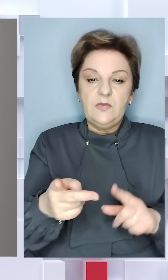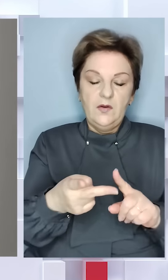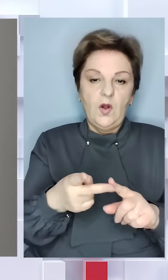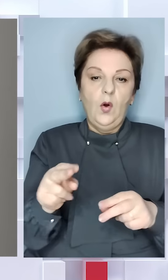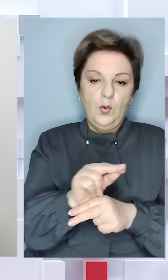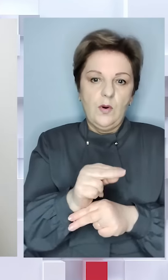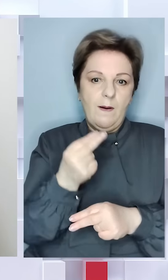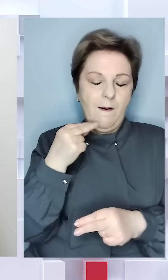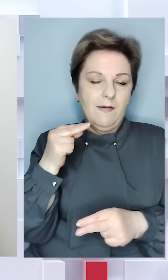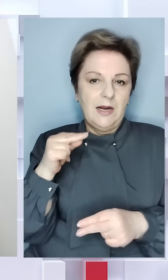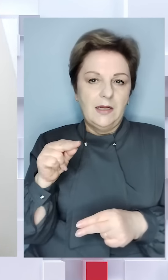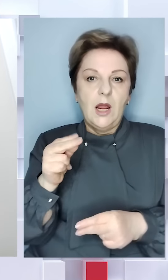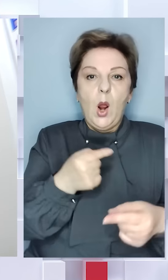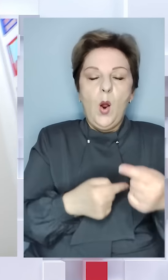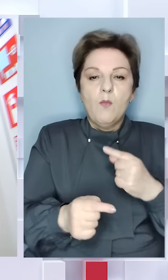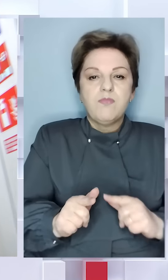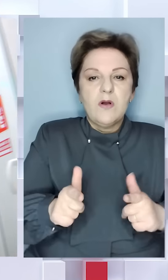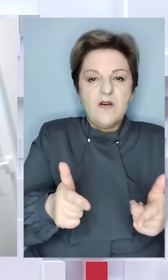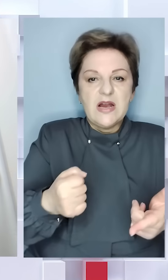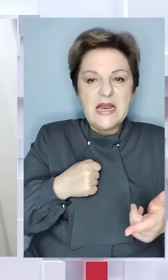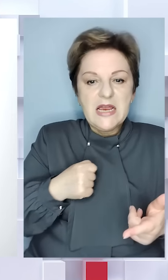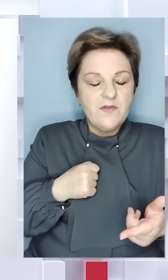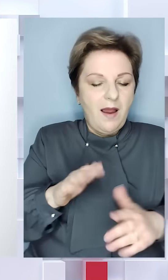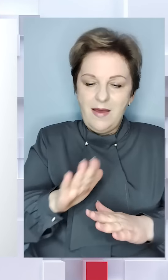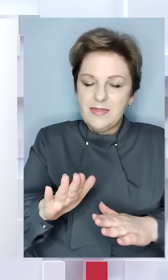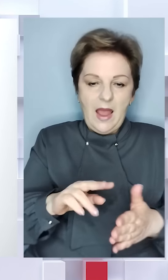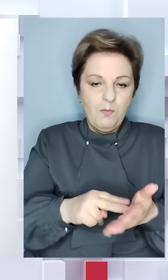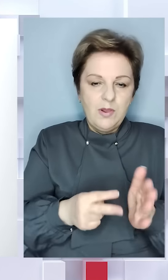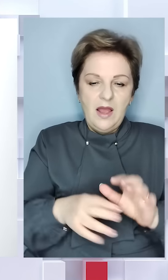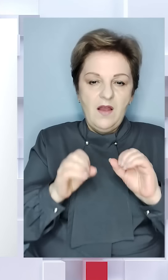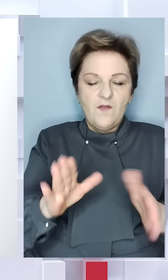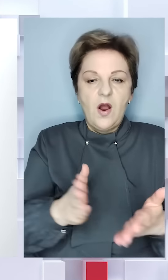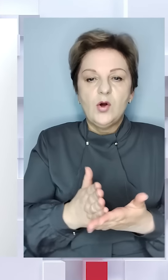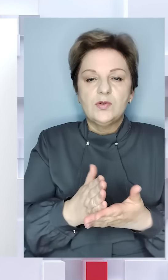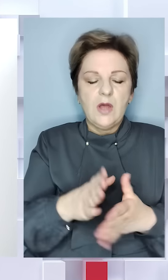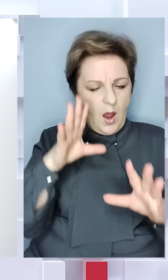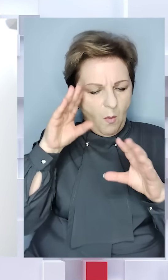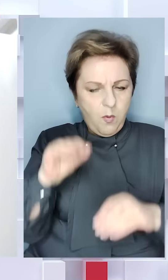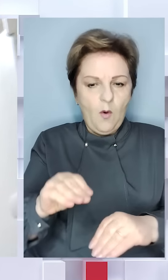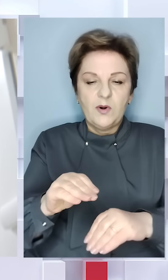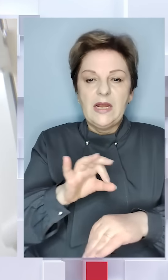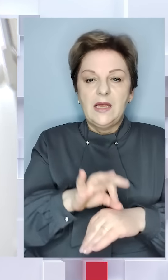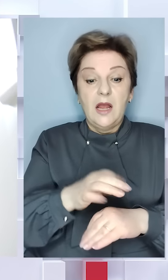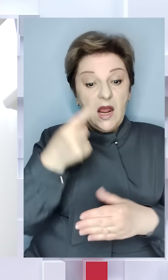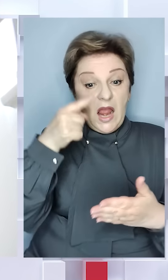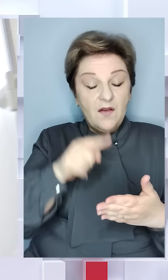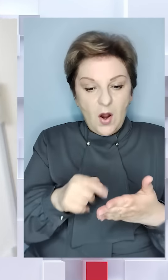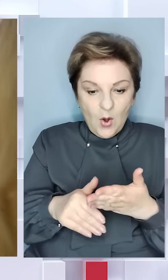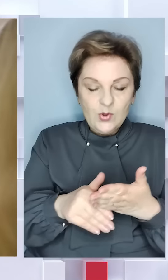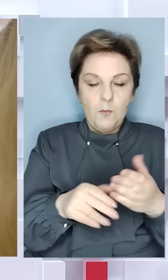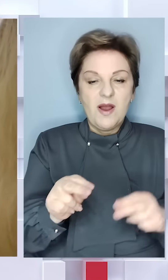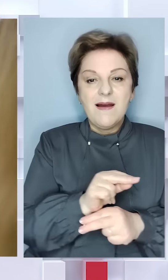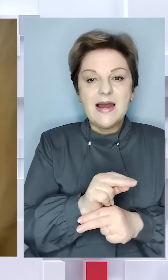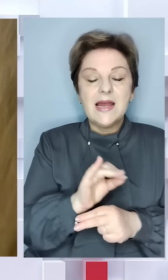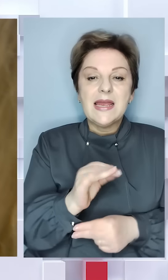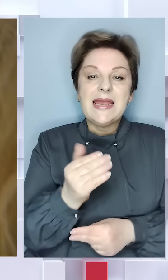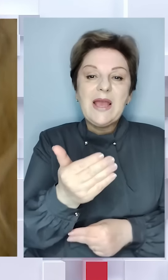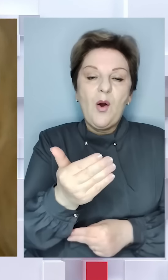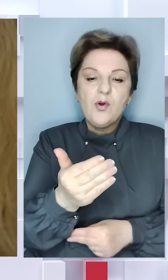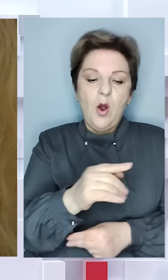лікування. Йому краще. Повернувся до війська і не планує покидати службу попри діагноз. Вірить, йому допомагає лікування і